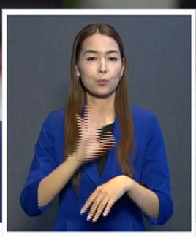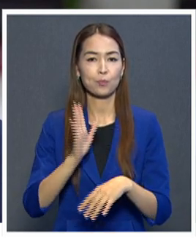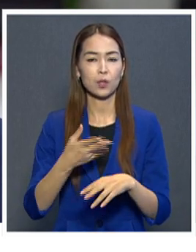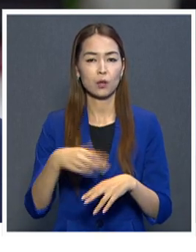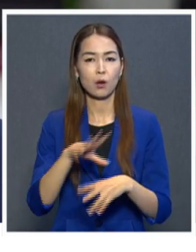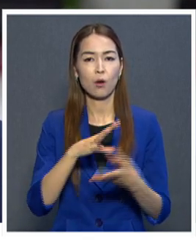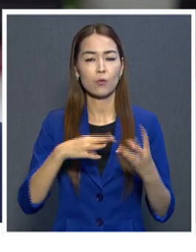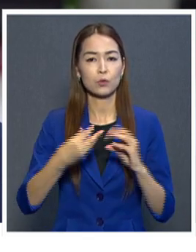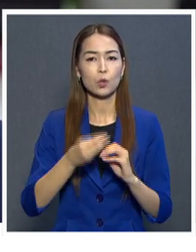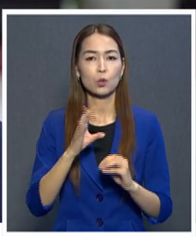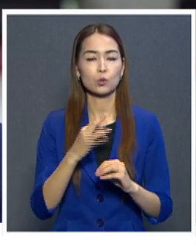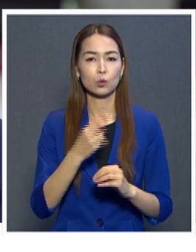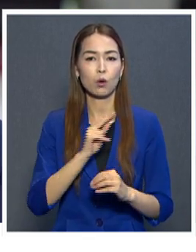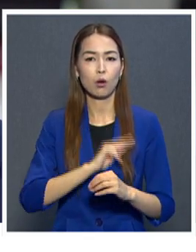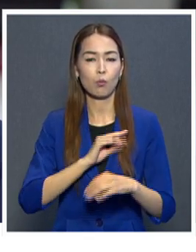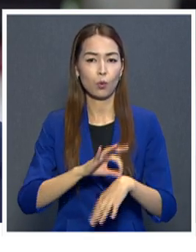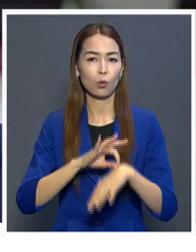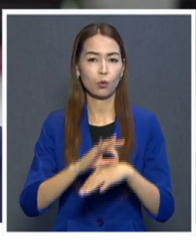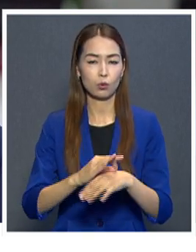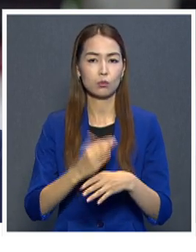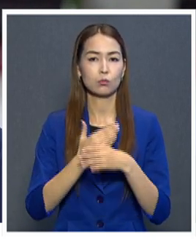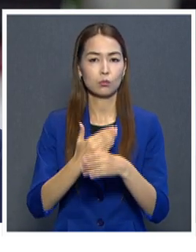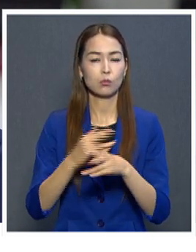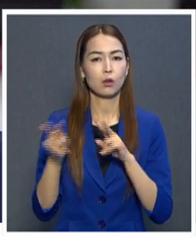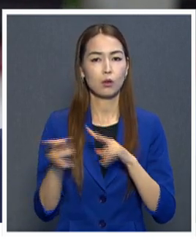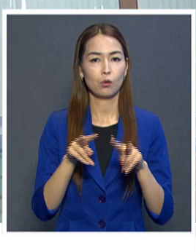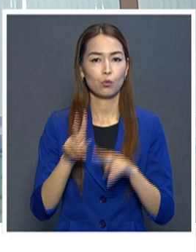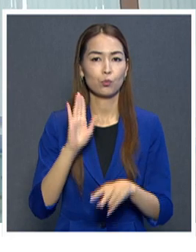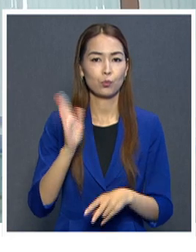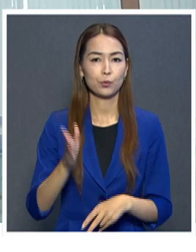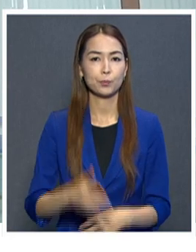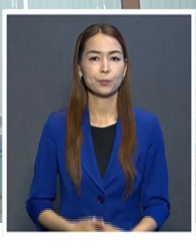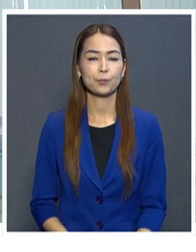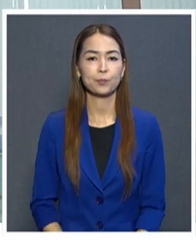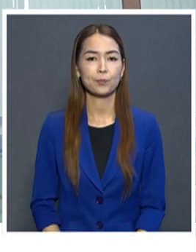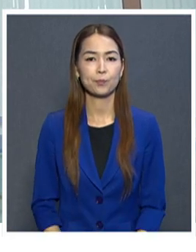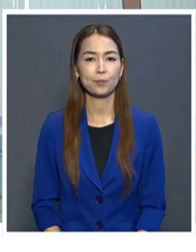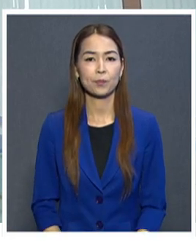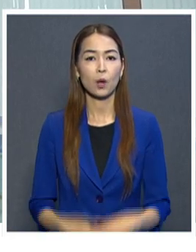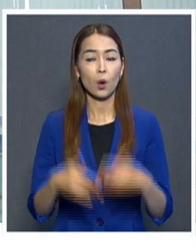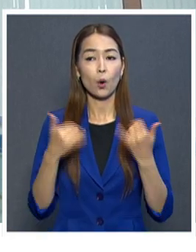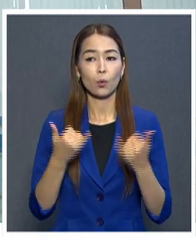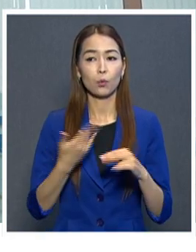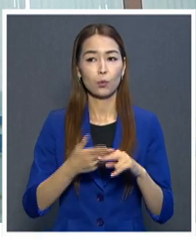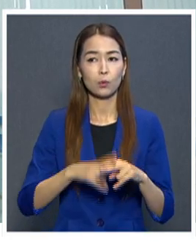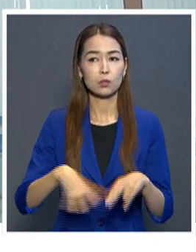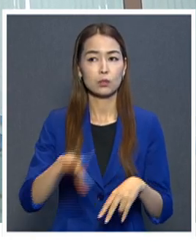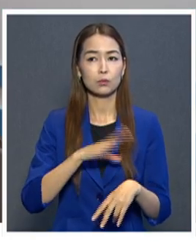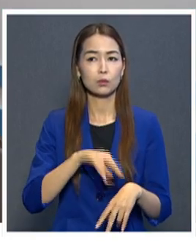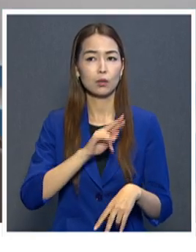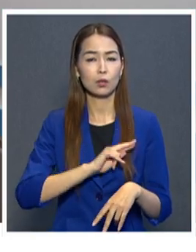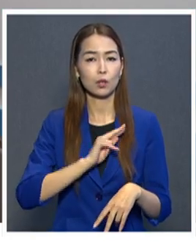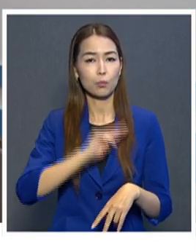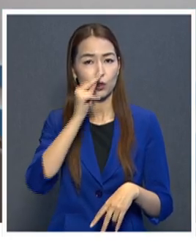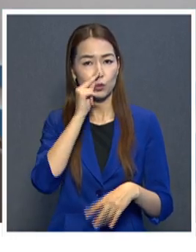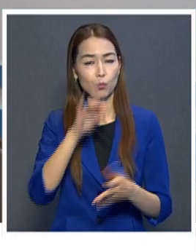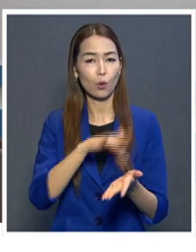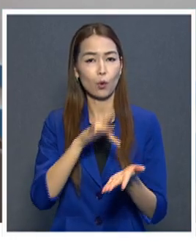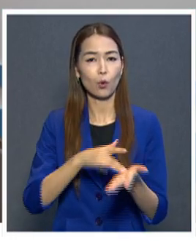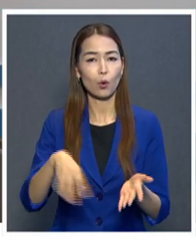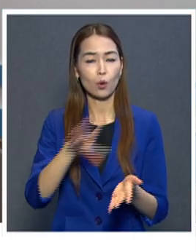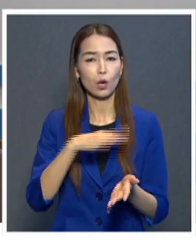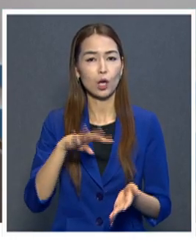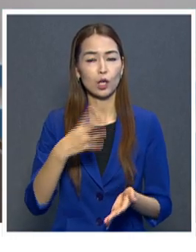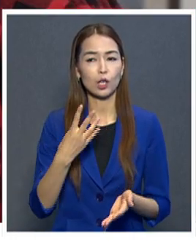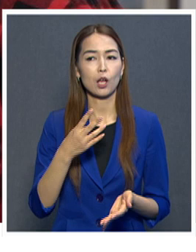әлеуметтік нысандарды жөндеу жұмыстарына да партиялық бақылау жүргізіліп жатыр. Шымкент қаласында тұратын әлеуметтік жағдайы қиын 342 отбасы мен